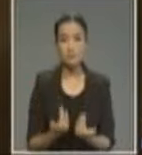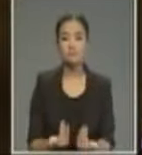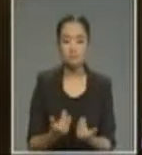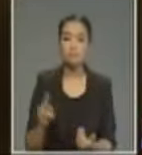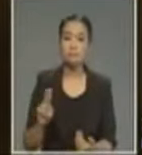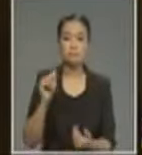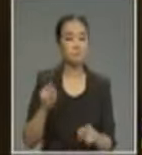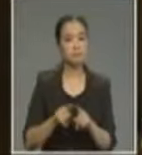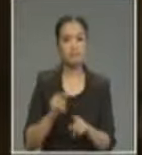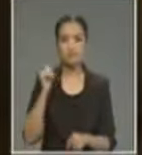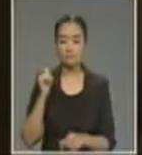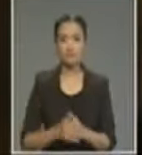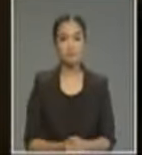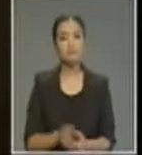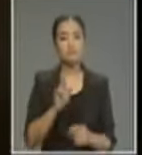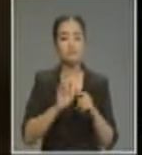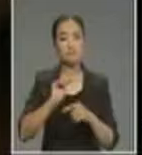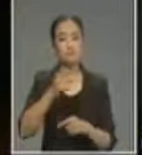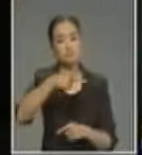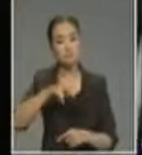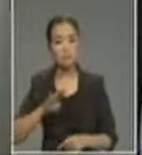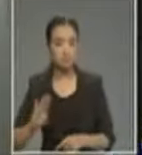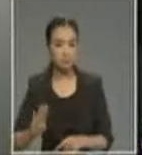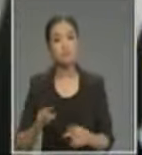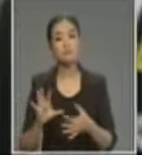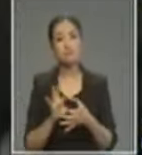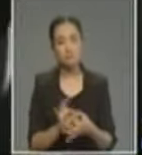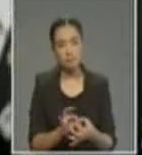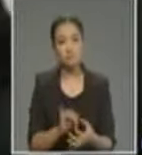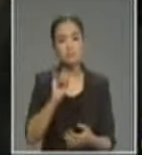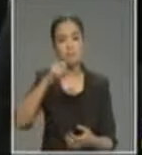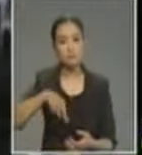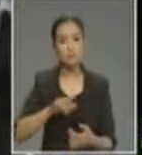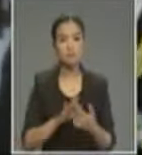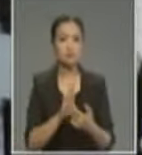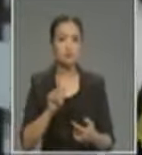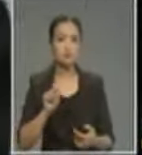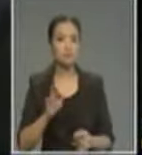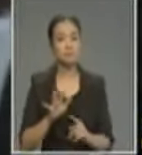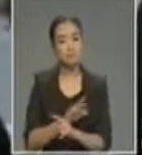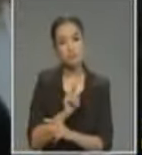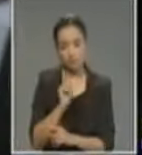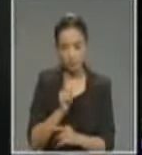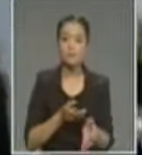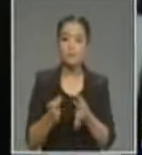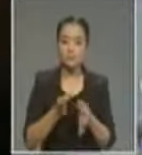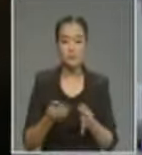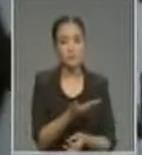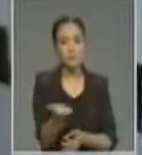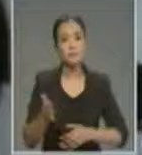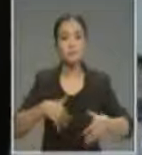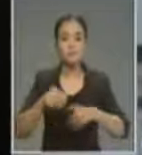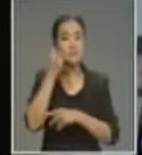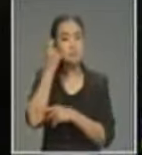านได้ตามปกติส่วนร่างพรบไซเบอร์ที่อาจจะกลายเป็นจุดกระแสความขัดแย้งรอบใหม่ก็บอกว่าเรื่องนี้ต้องไปเร่งทำความเข้าใจกับประชาชน